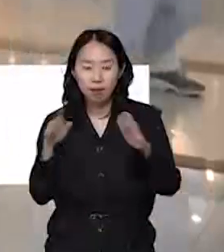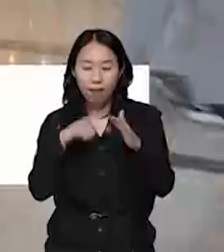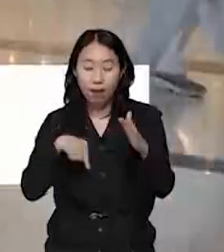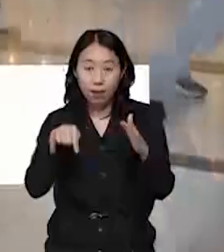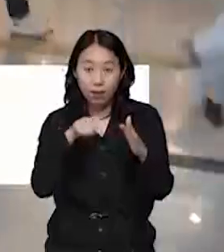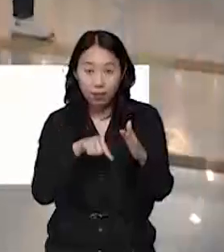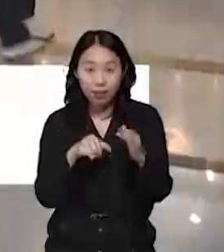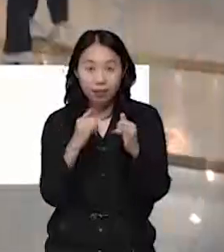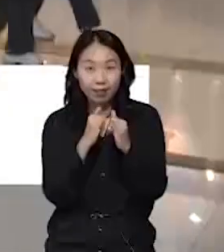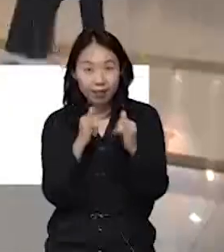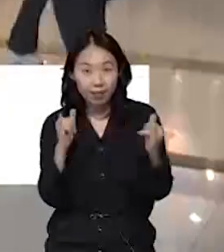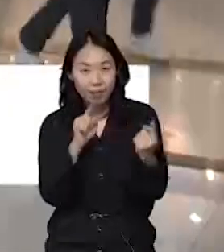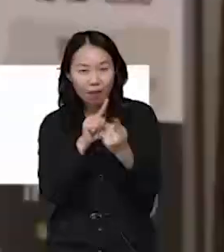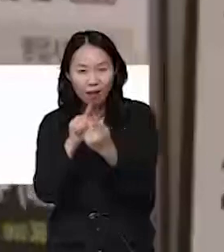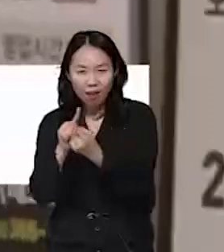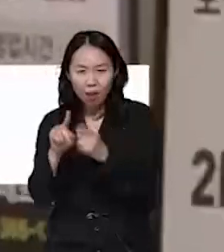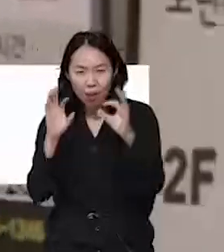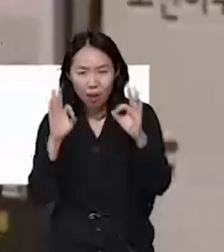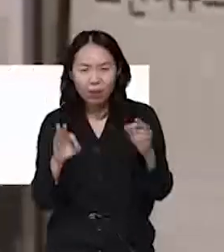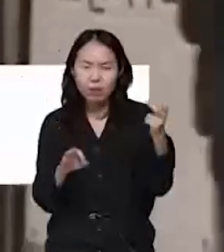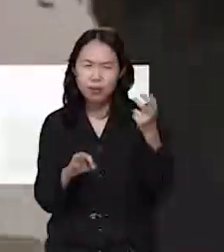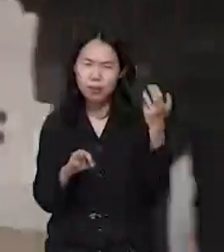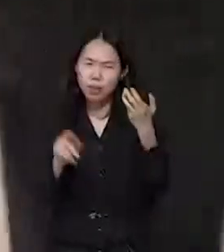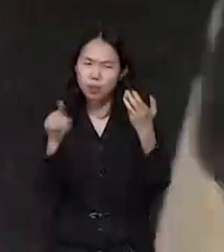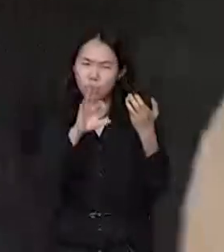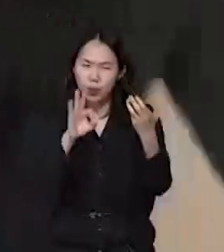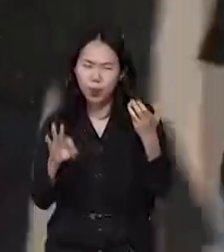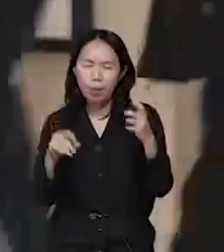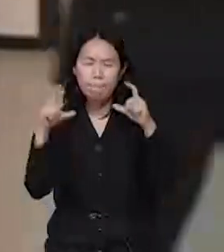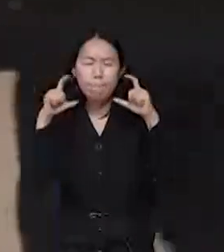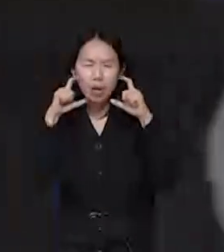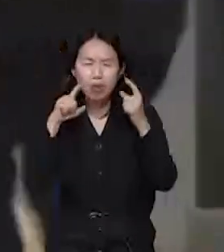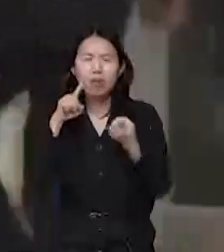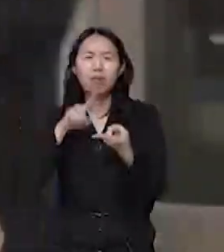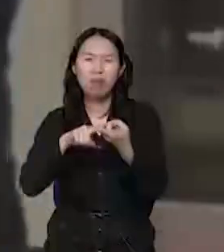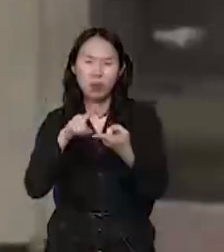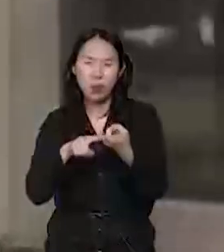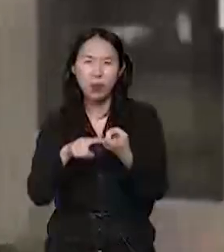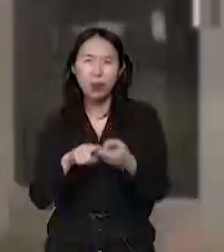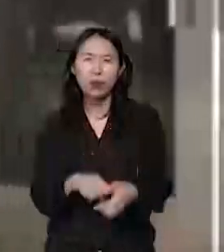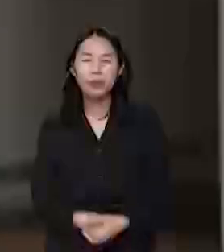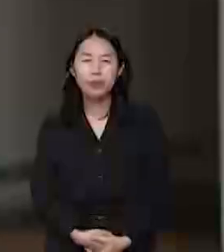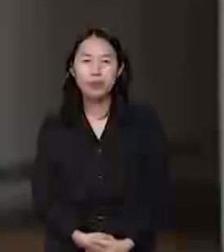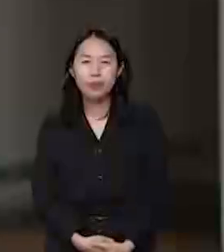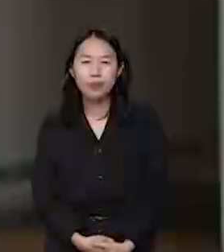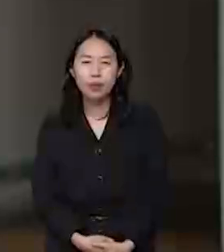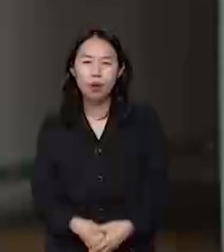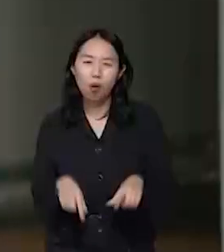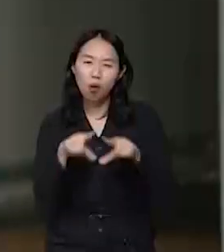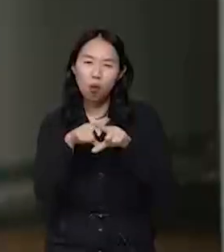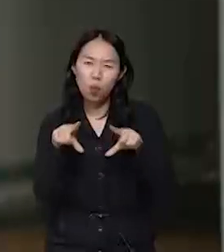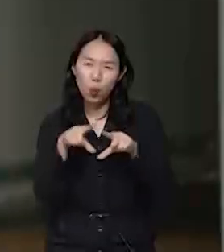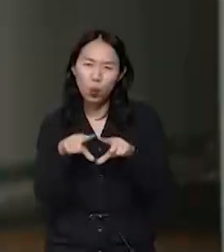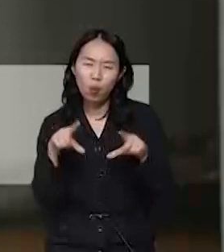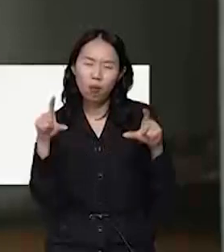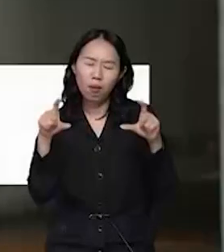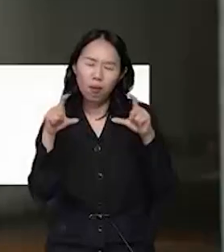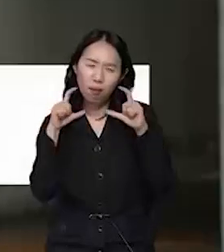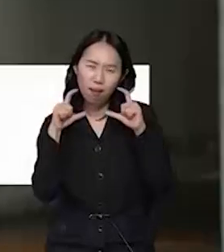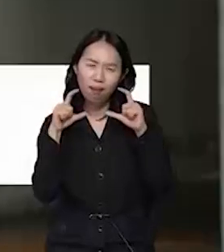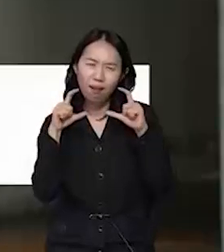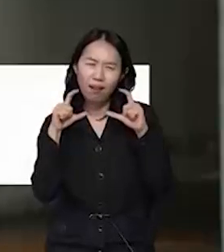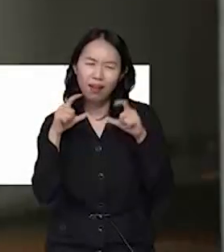시설에서 만난 시민들의 70-80%는 마스크를 착용하고 있었습니다. 평소에 쓰듯이